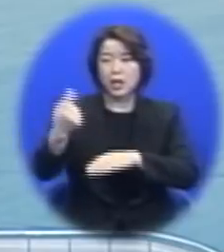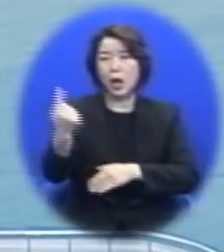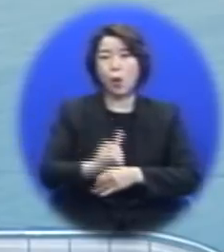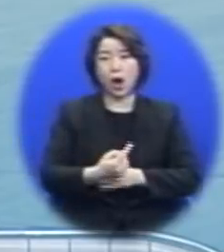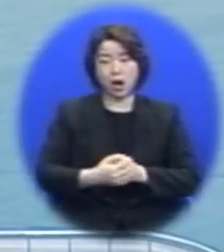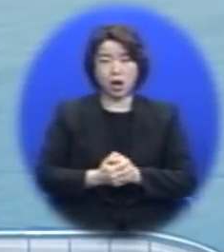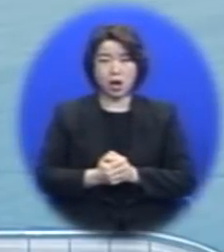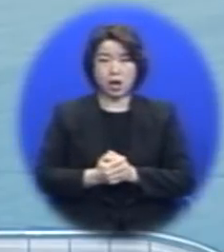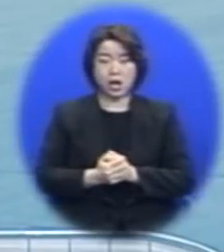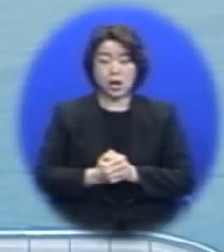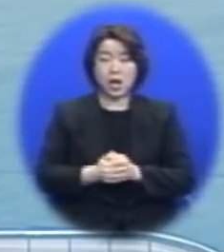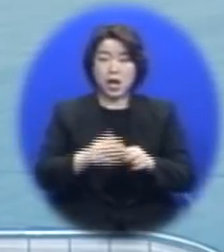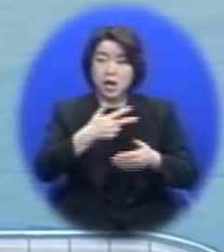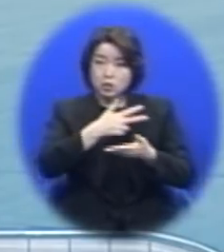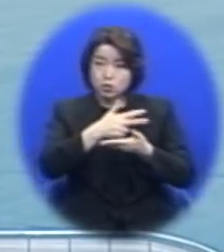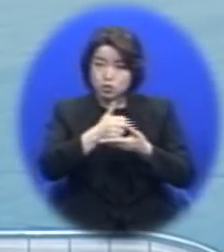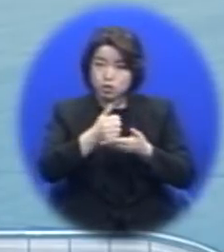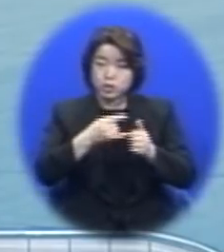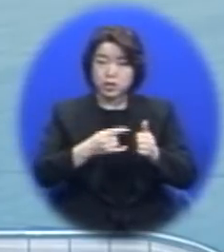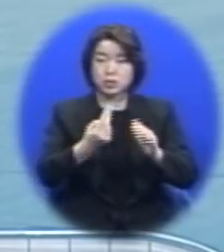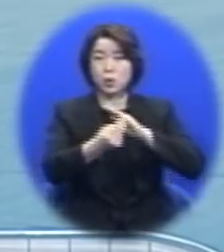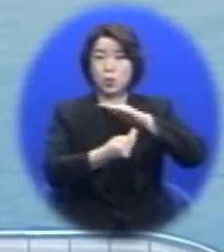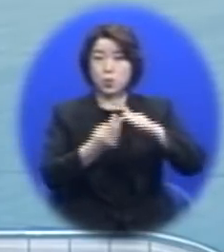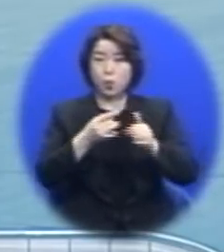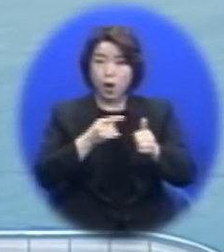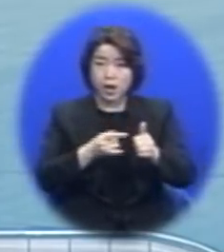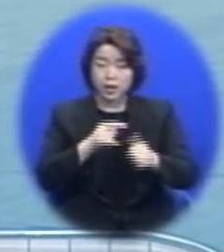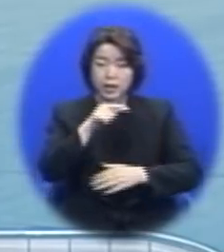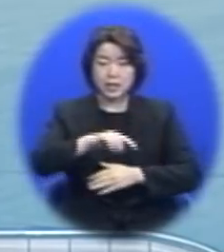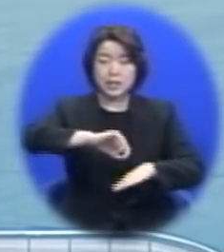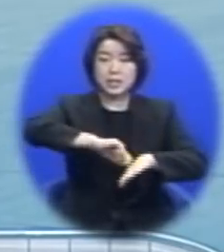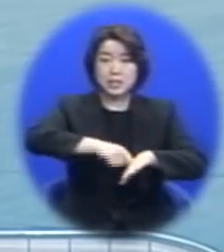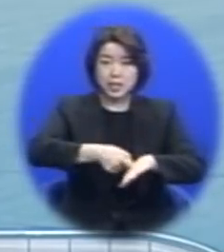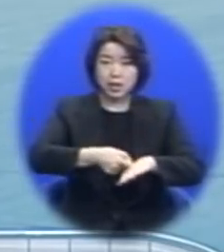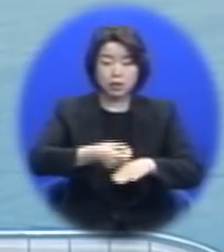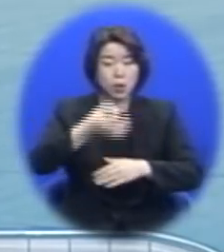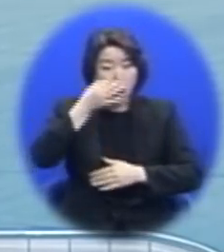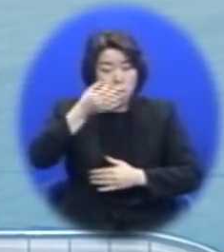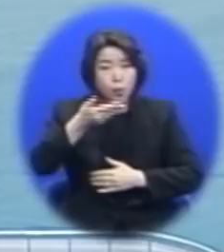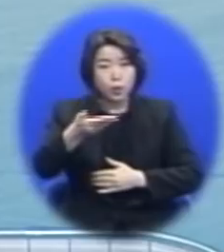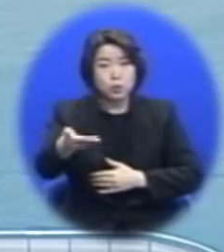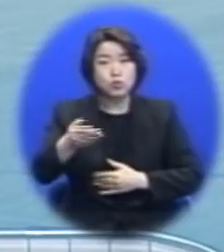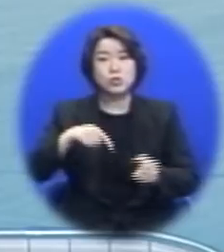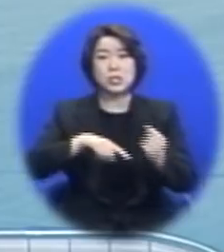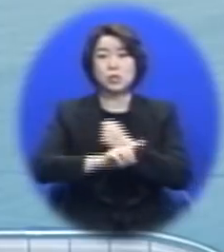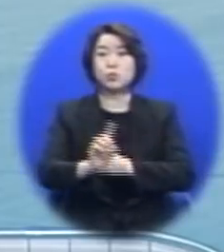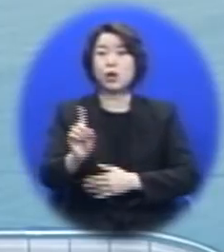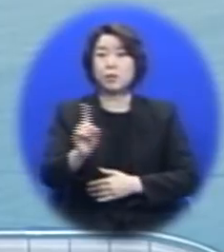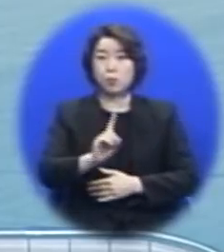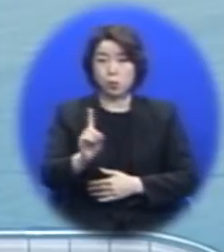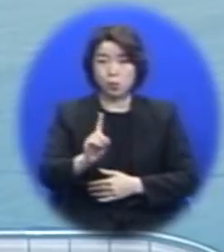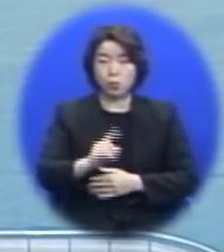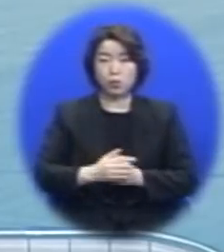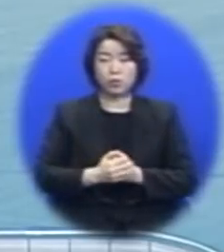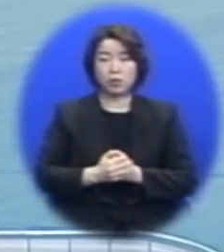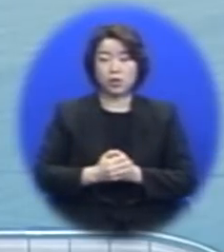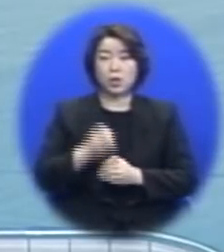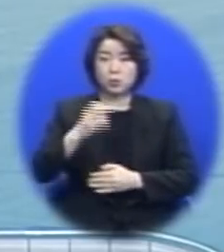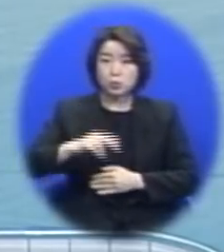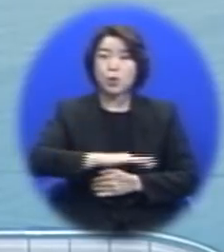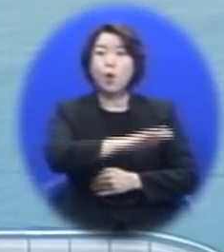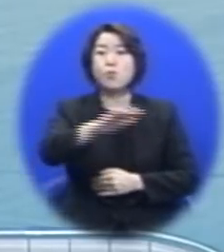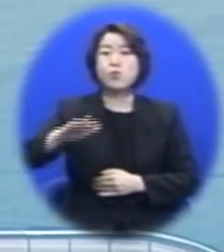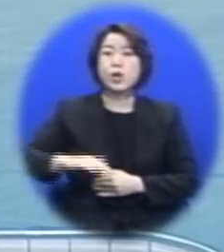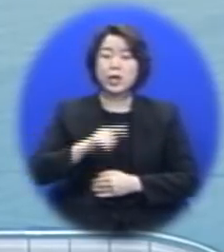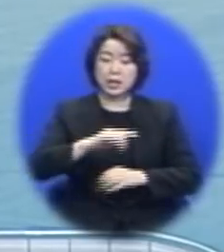자, 주님께서 요한에게 이런 재앙을 보여주시는 이유가 무엇일까요? 그리고 우리에게